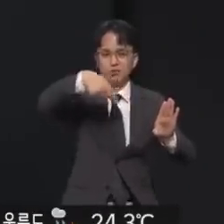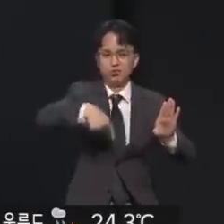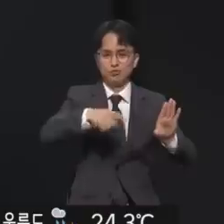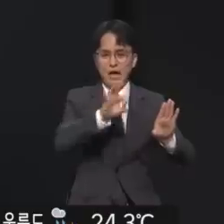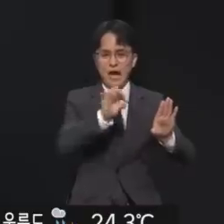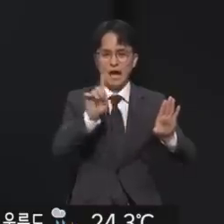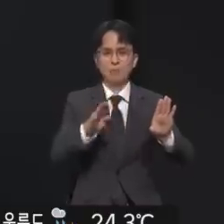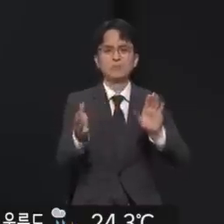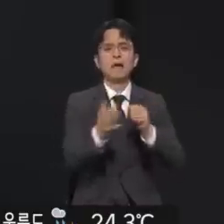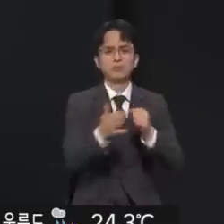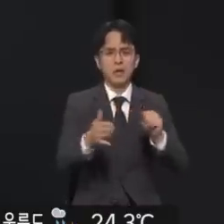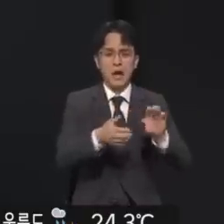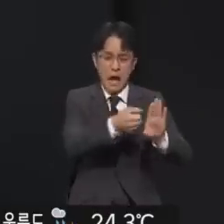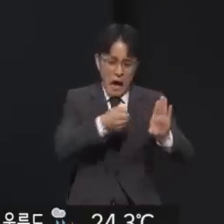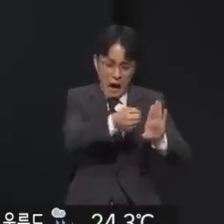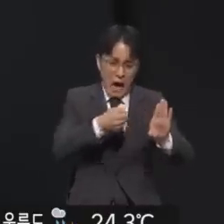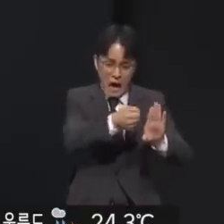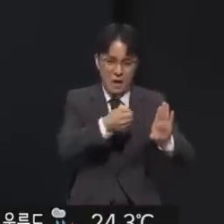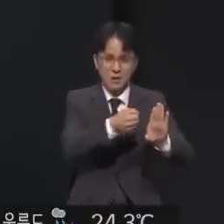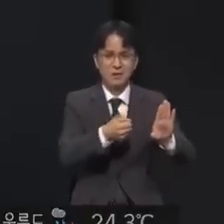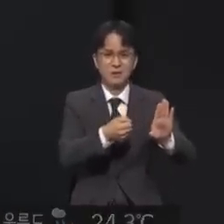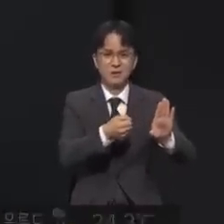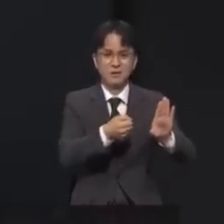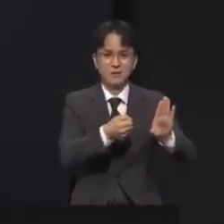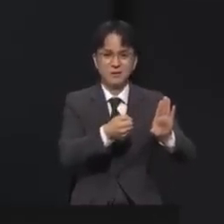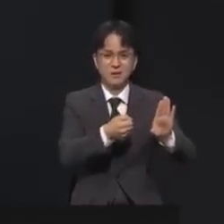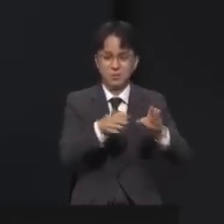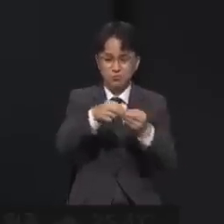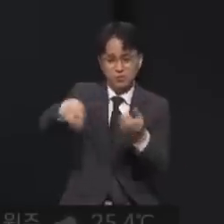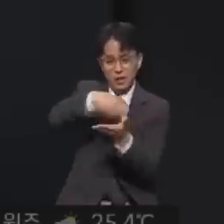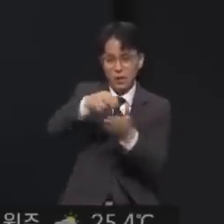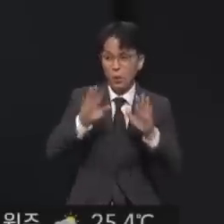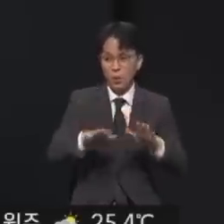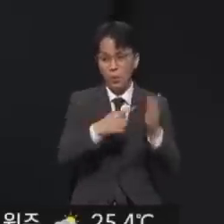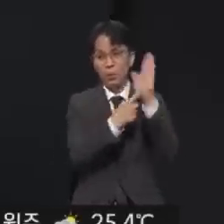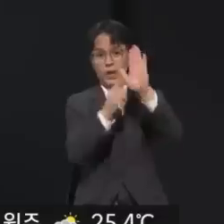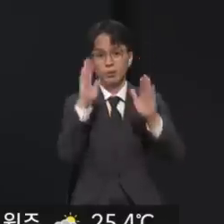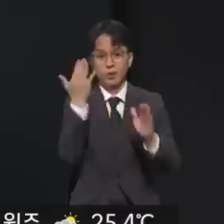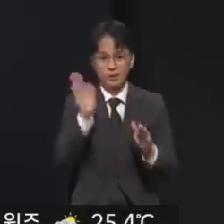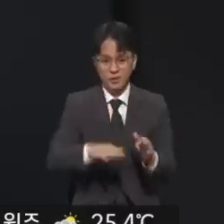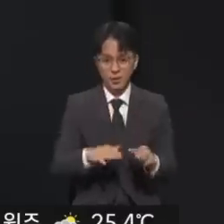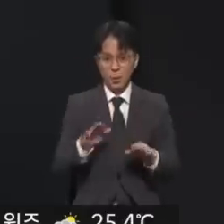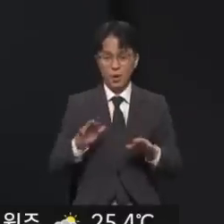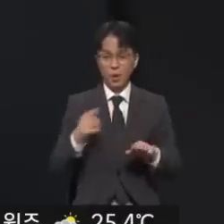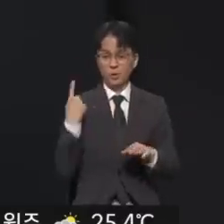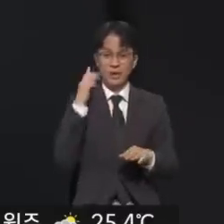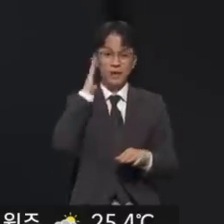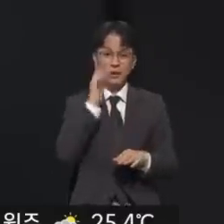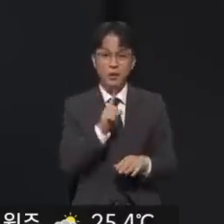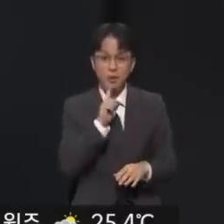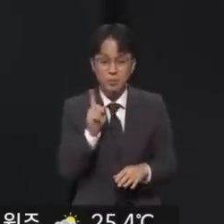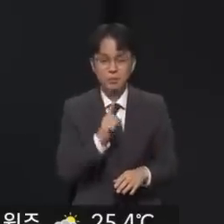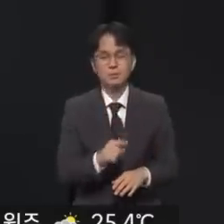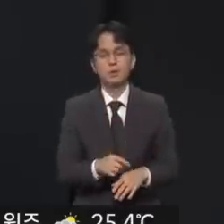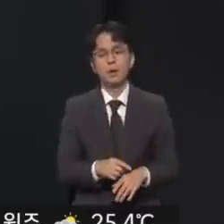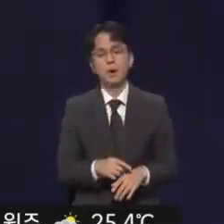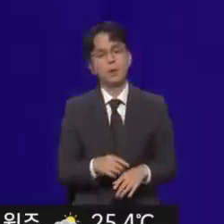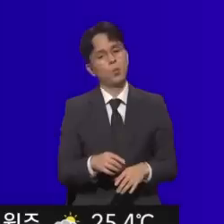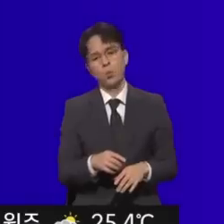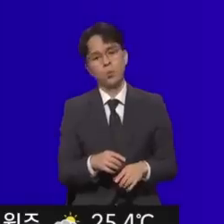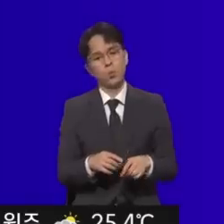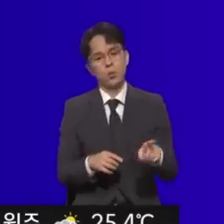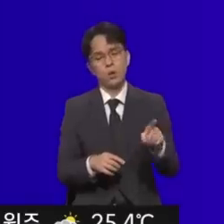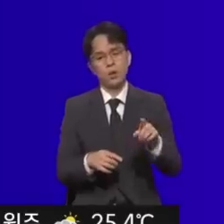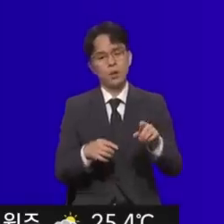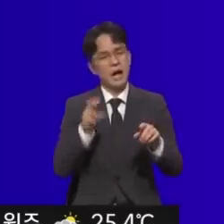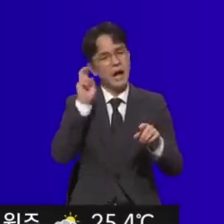아줌씨가 그랬구나 라는 얘기가 대통령 입에서 나오게 만드는 이 정부의 시스템에 대해서 한거 분노하지 않을 수 없습니다 후는 정말로